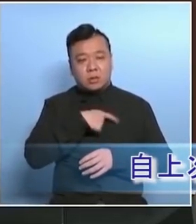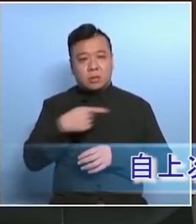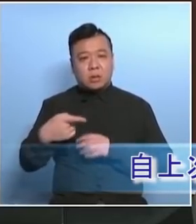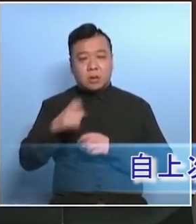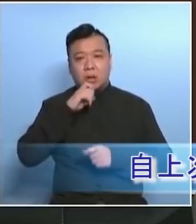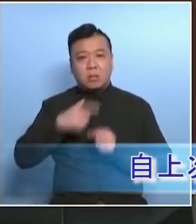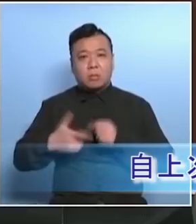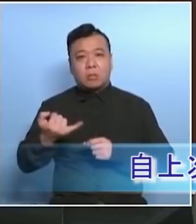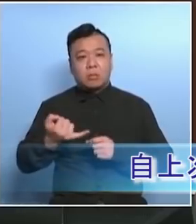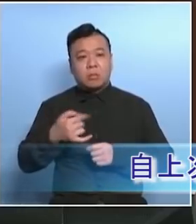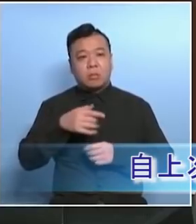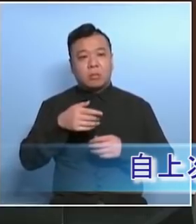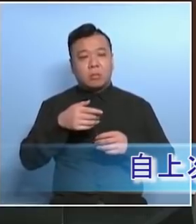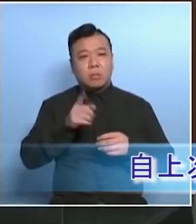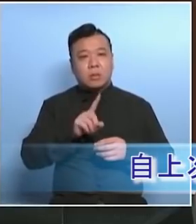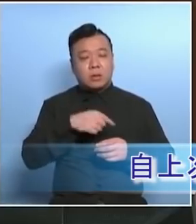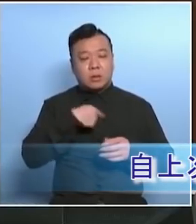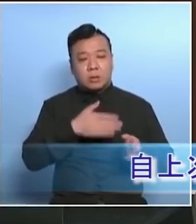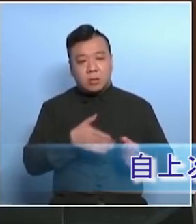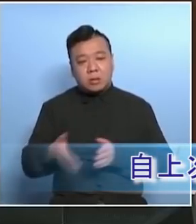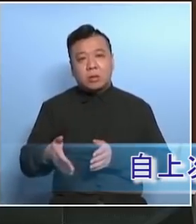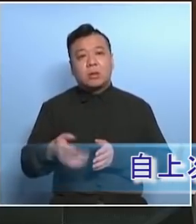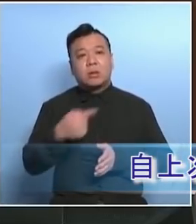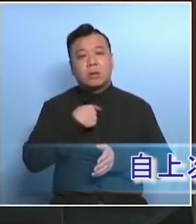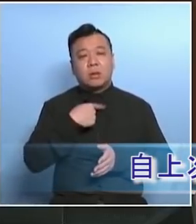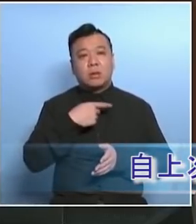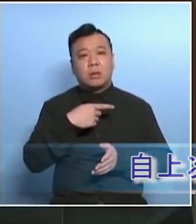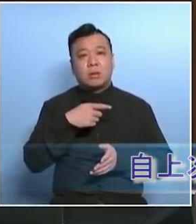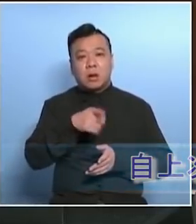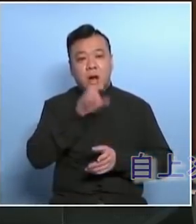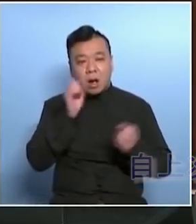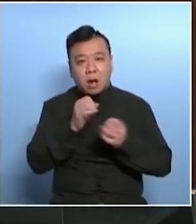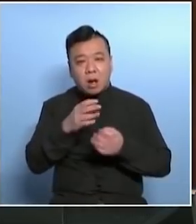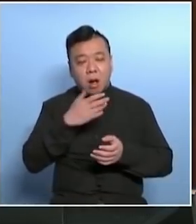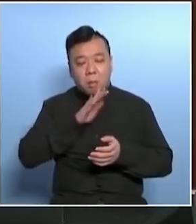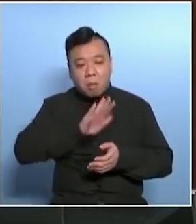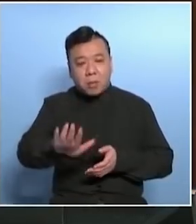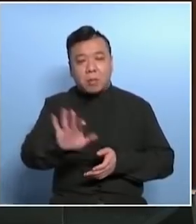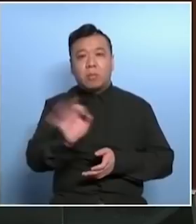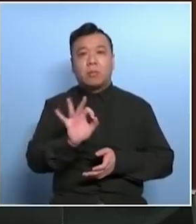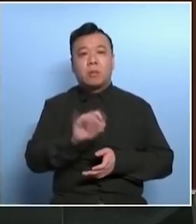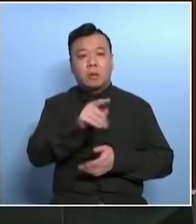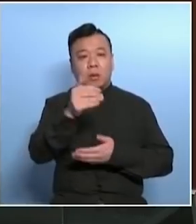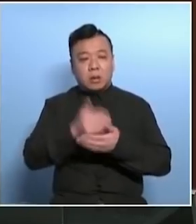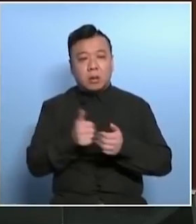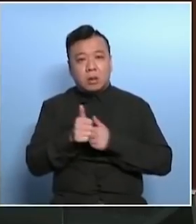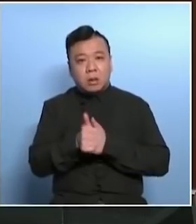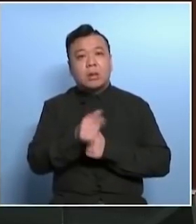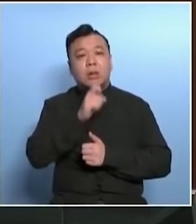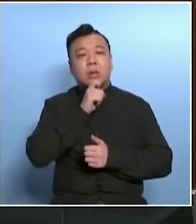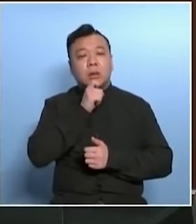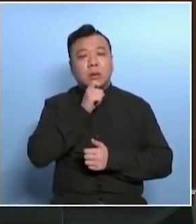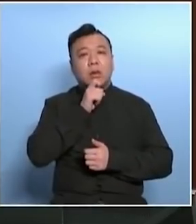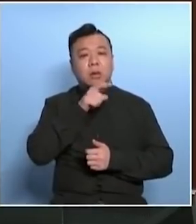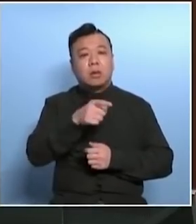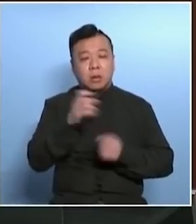常之唔公道嘅嚇，因為咧喺成個過程當中，我冇唔俾你傾。如果你係按照嘅程序、按照規矩去做嘅話